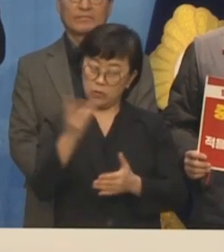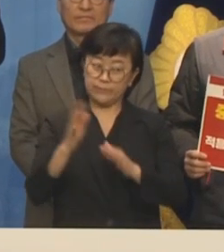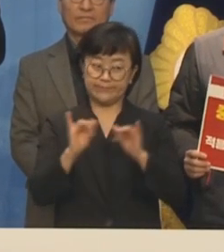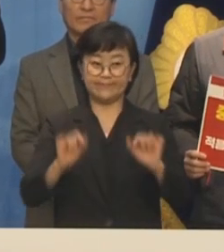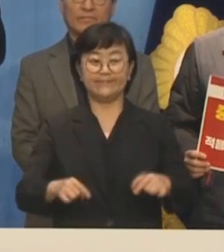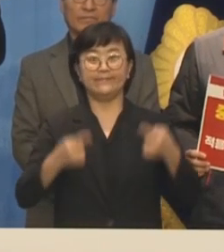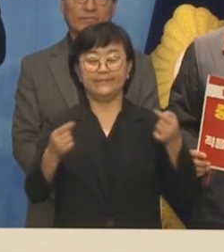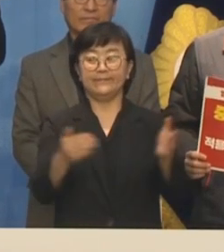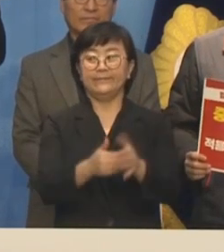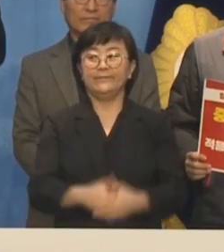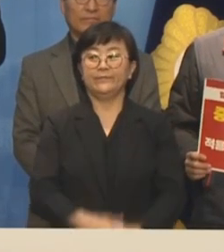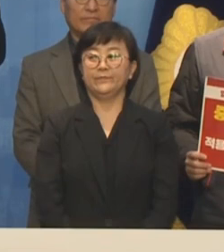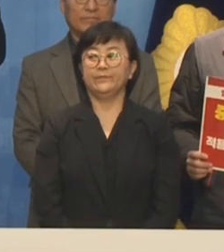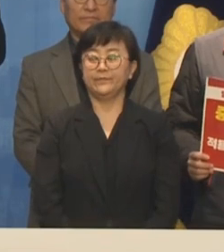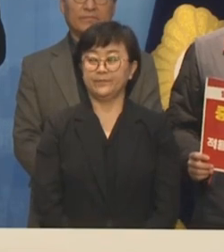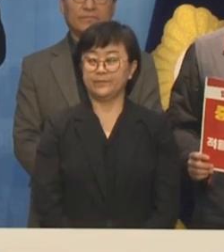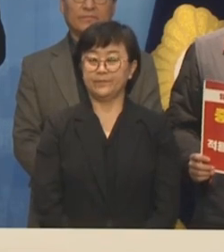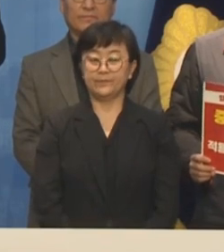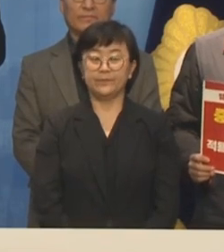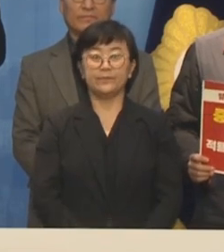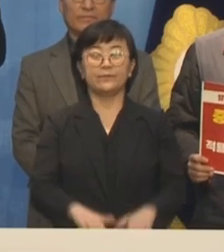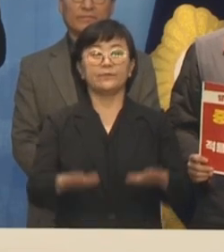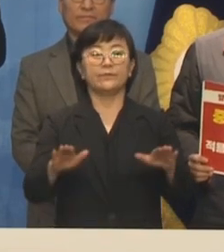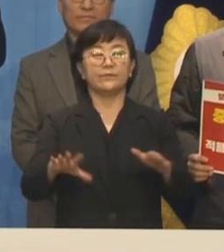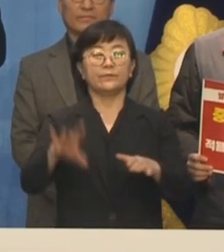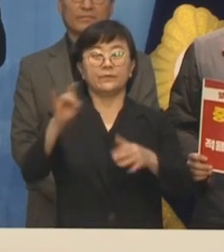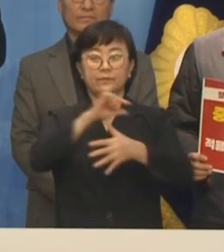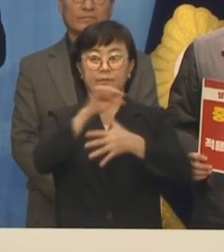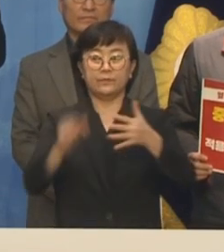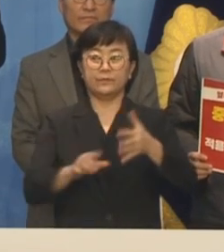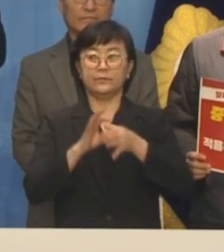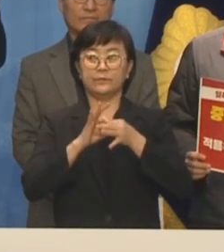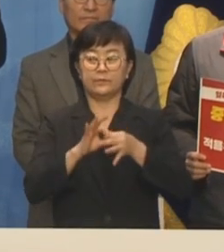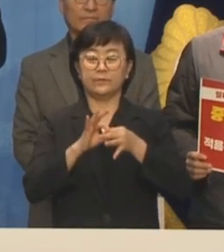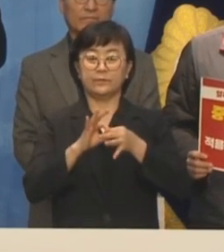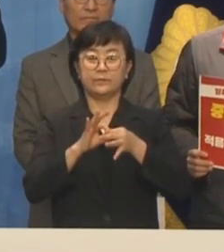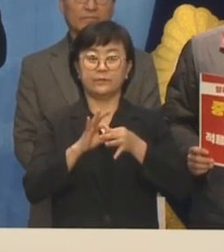함께 하고 계십니다. 먼저 순서에 의해서